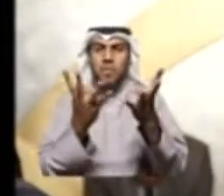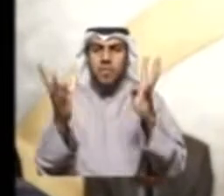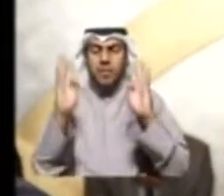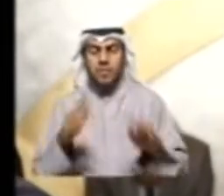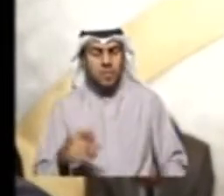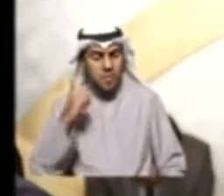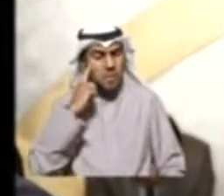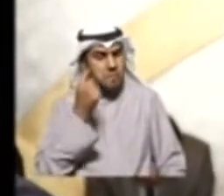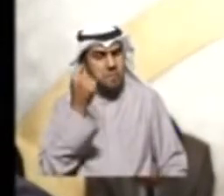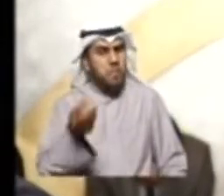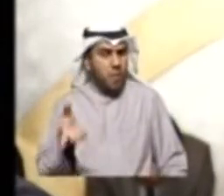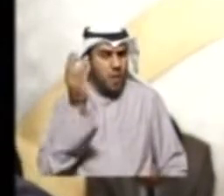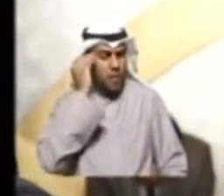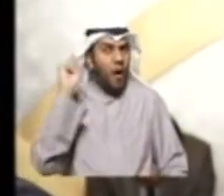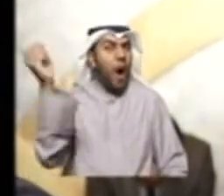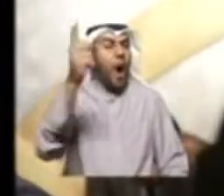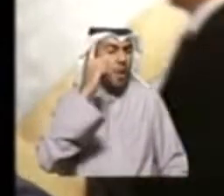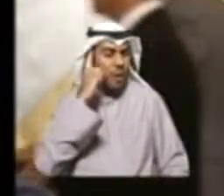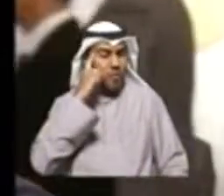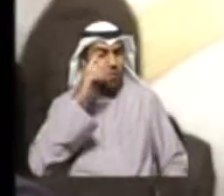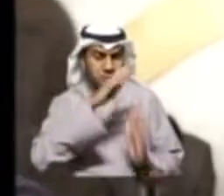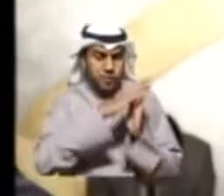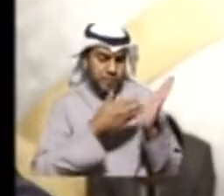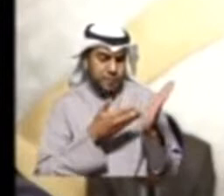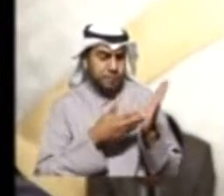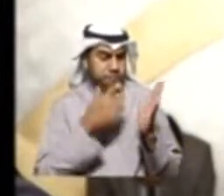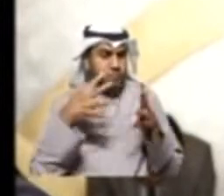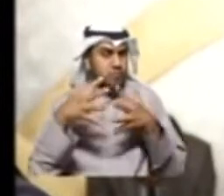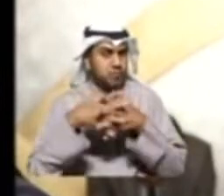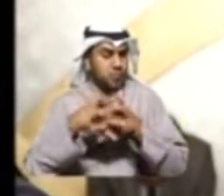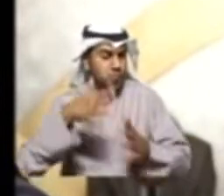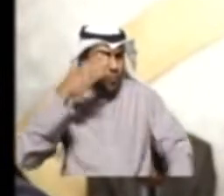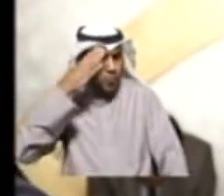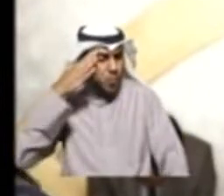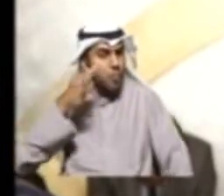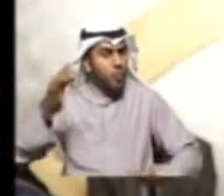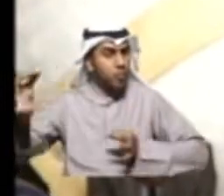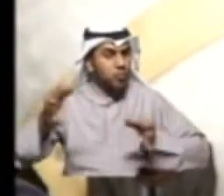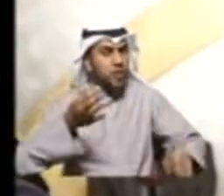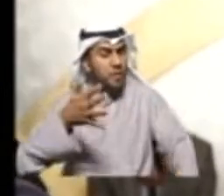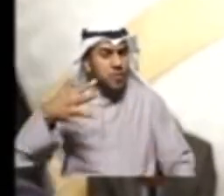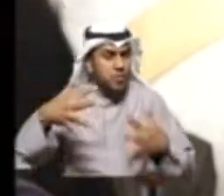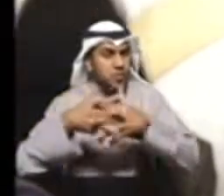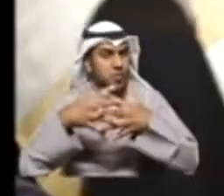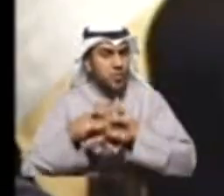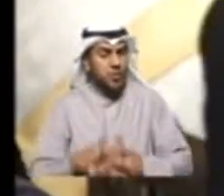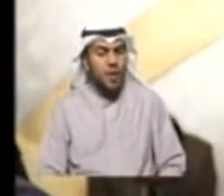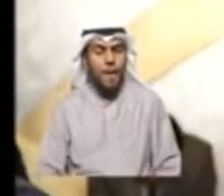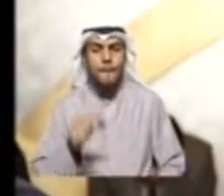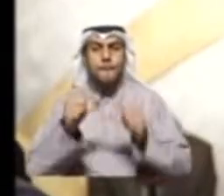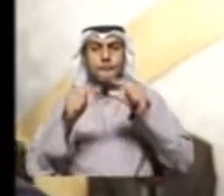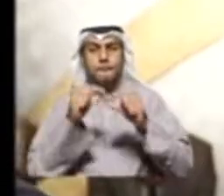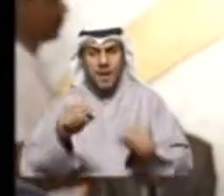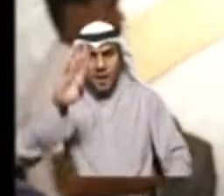قبل شركات عالمية استشارية قدمها البنك الدولي اليوم لأمام الشركات.